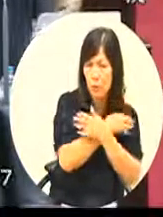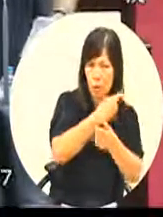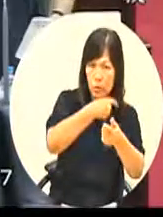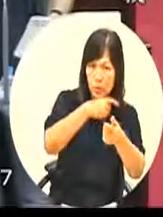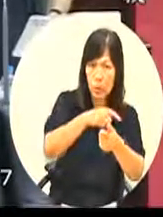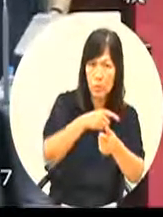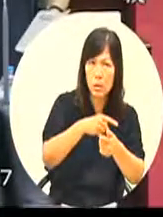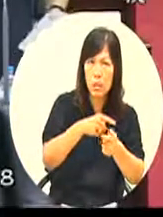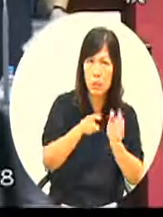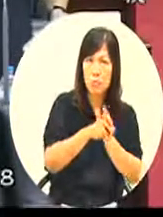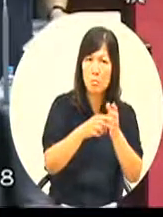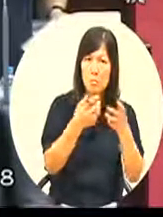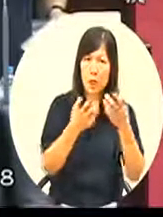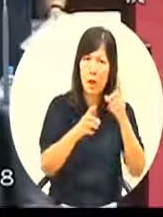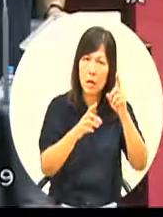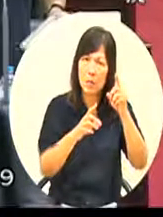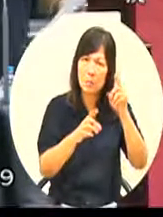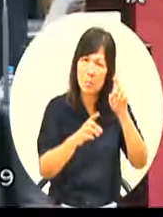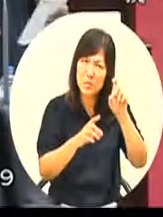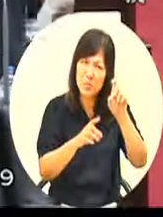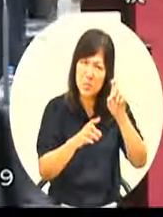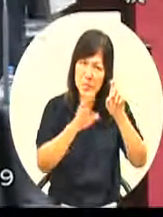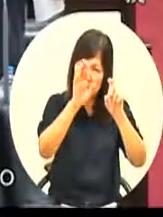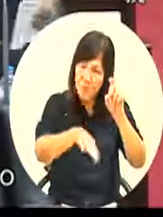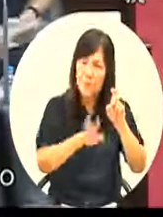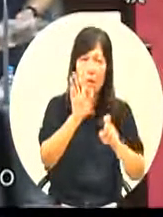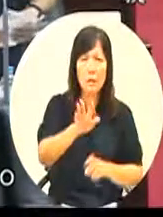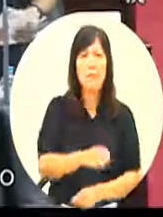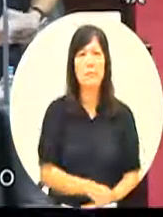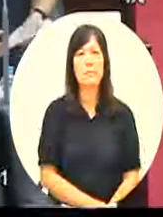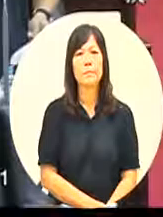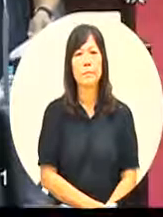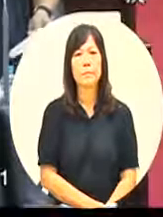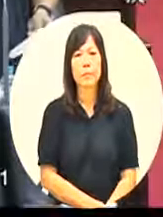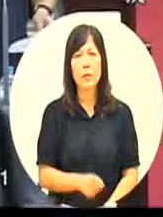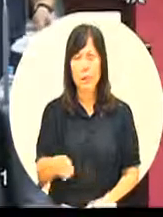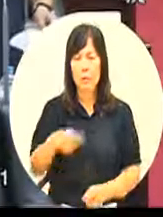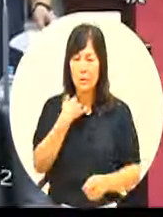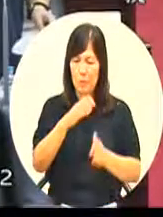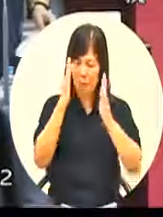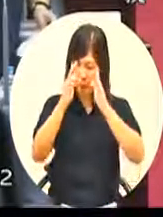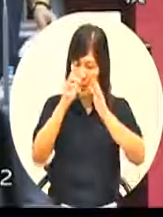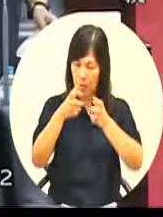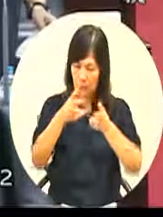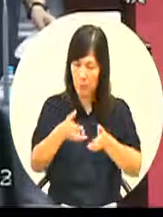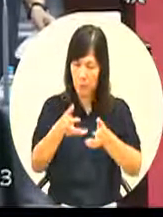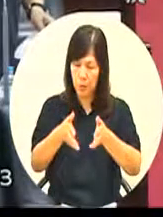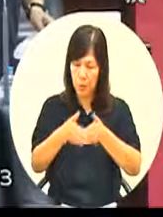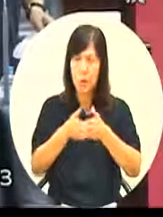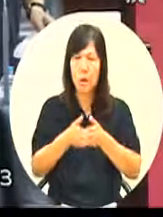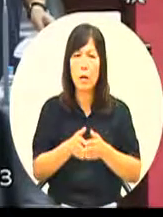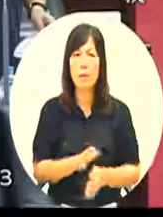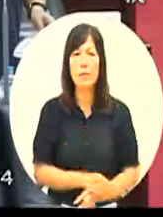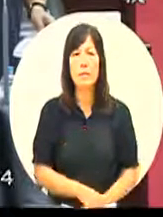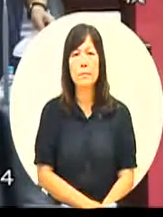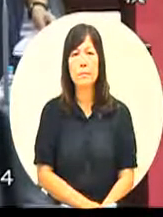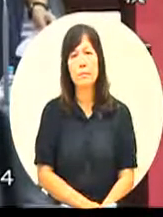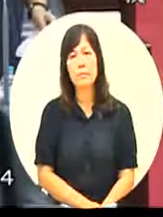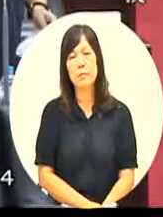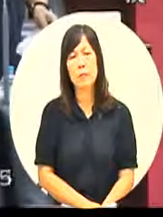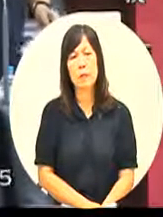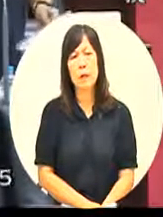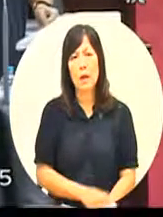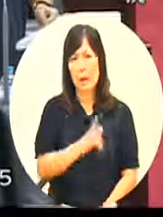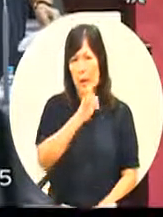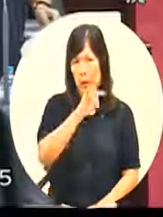可能不到10个百分比。那所以这个是我们必须很正视的问题哈。从 从这个老